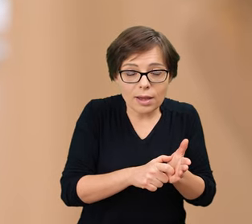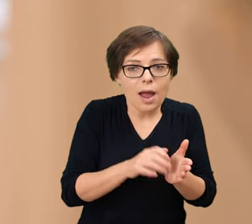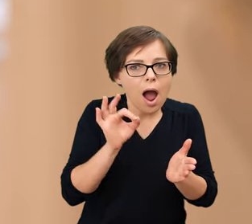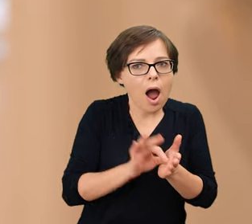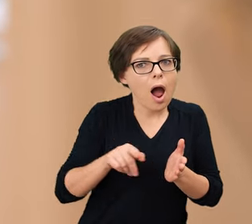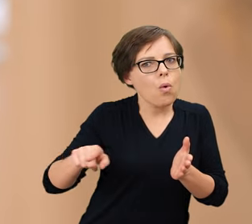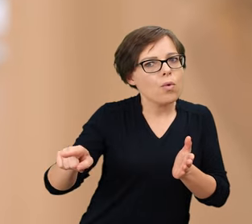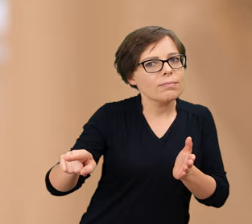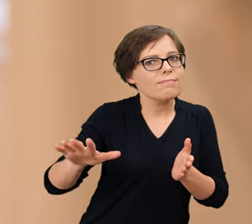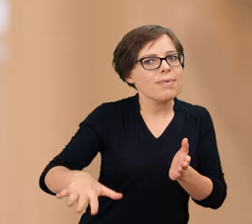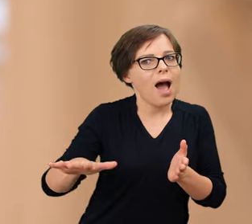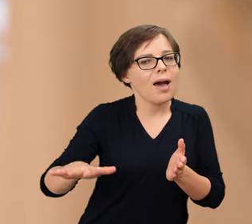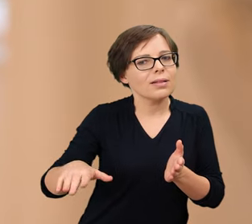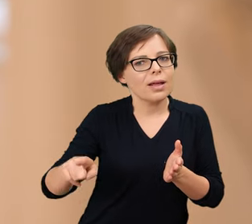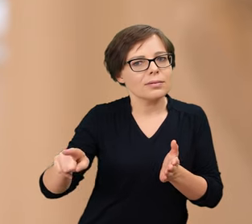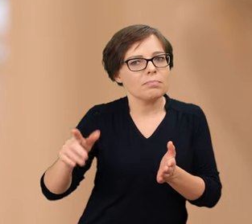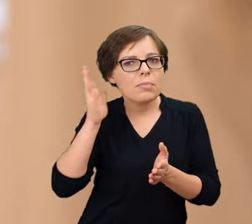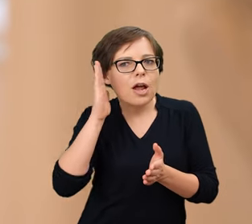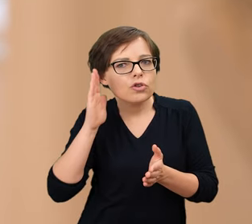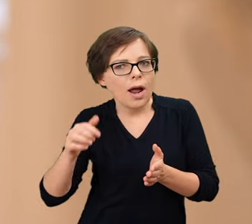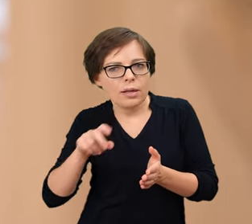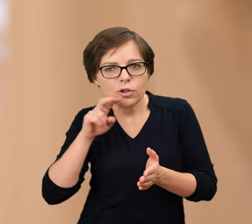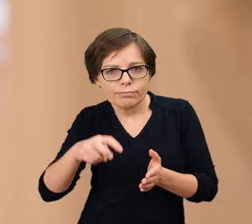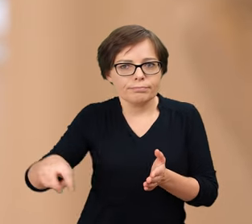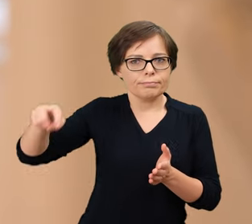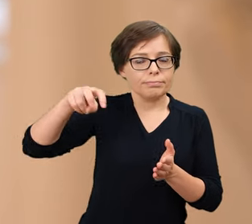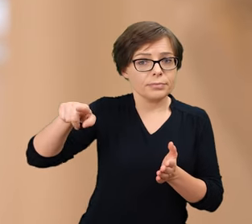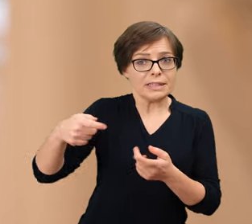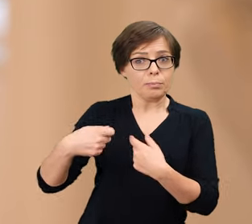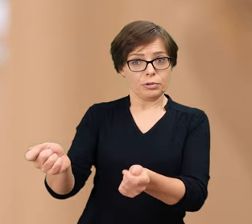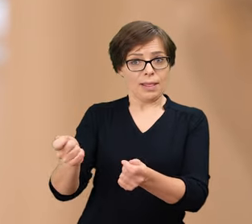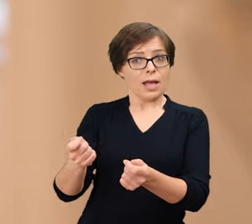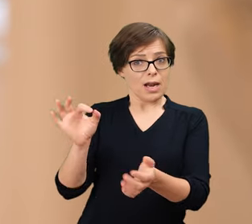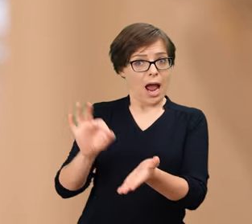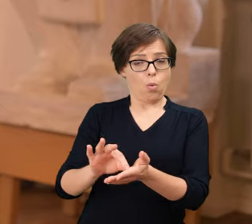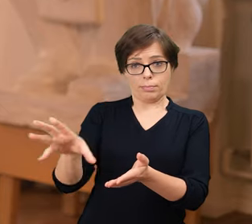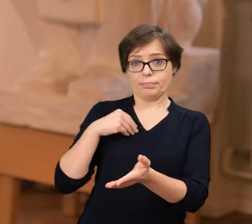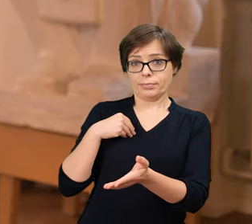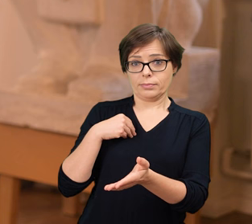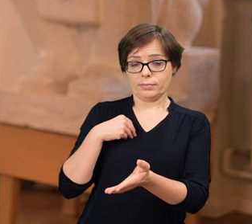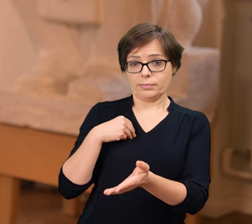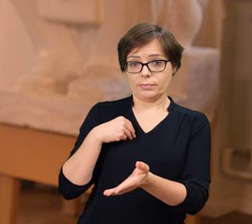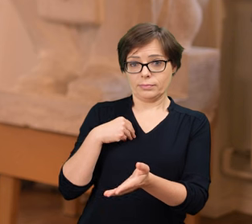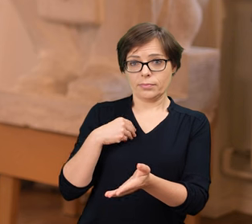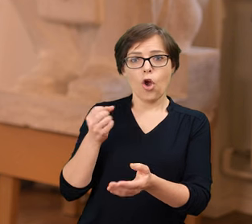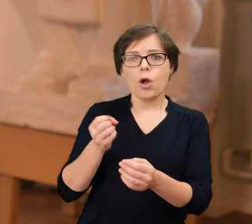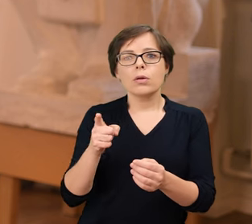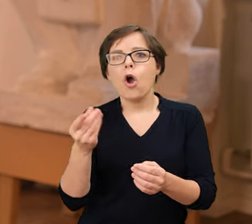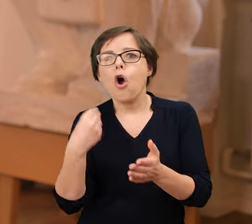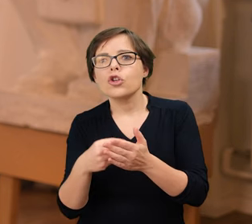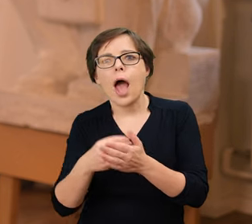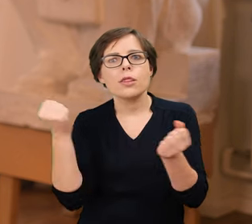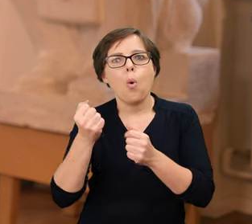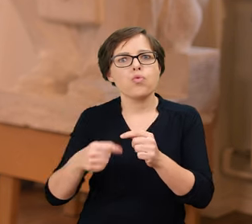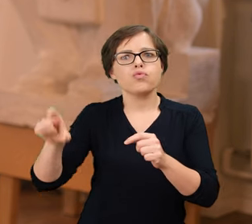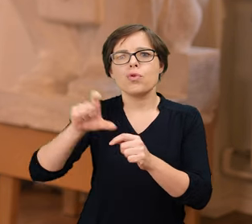dwukondygnacyjne mieszkanie na parterze było na sprzedaż. Nie było wcale wiele droższe, ale znajomi zobaczyli je i powiedzieli,